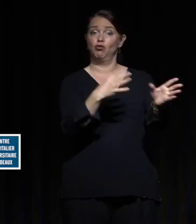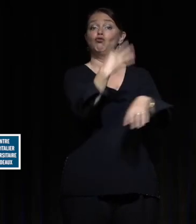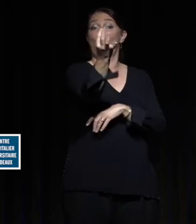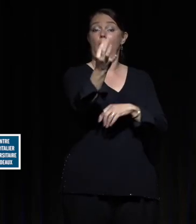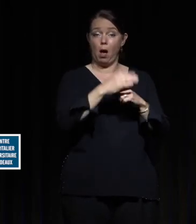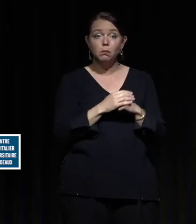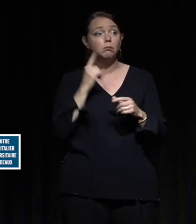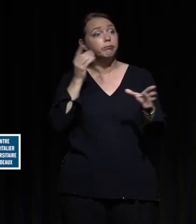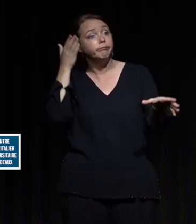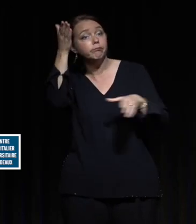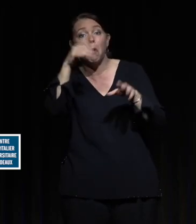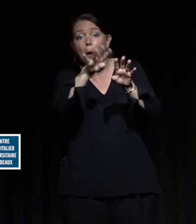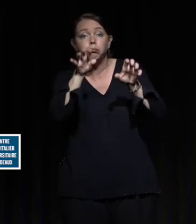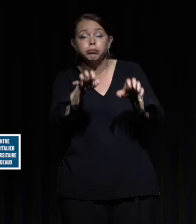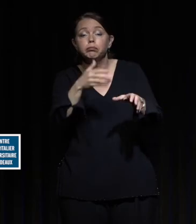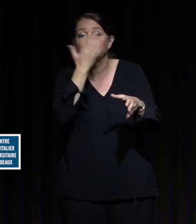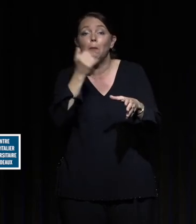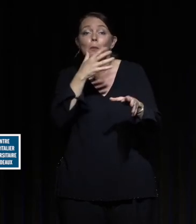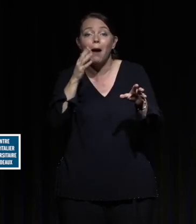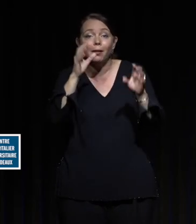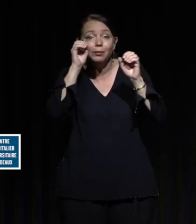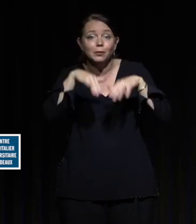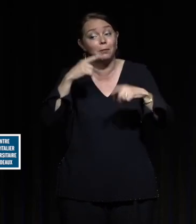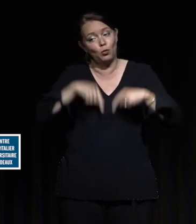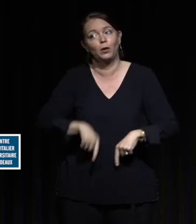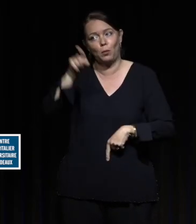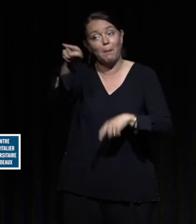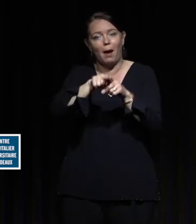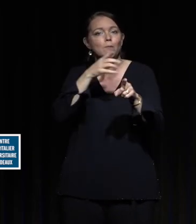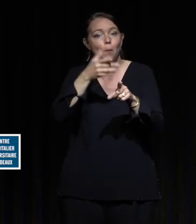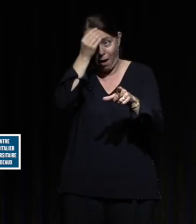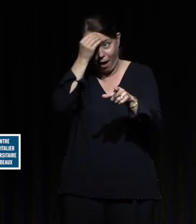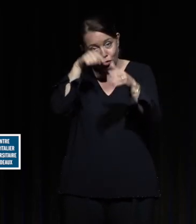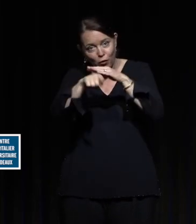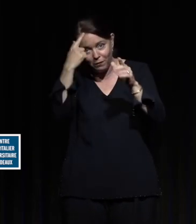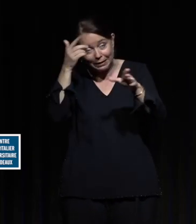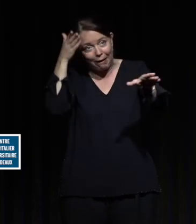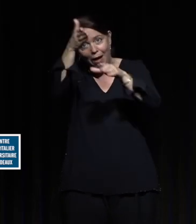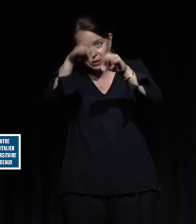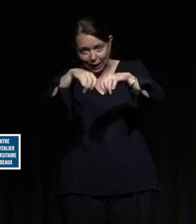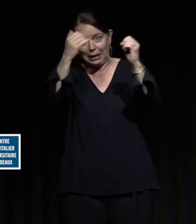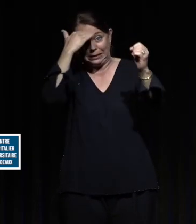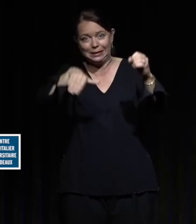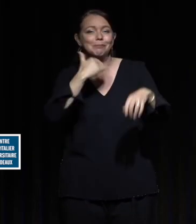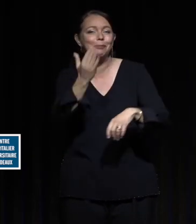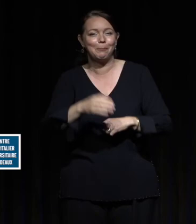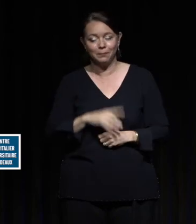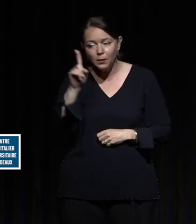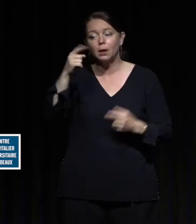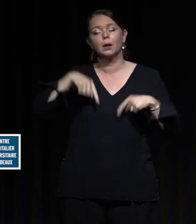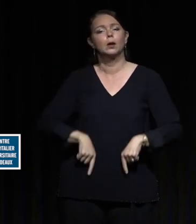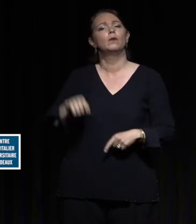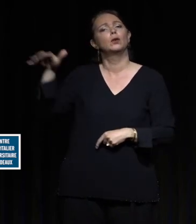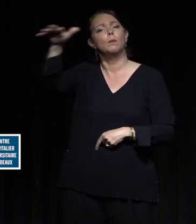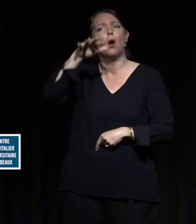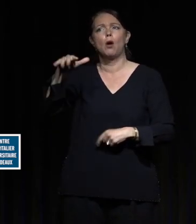complètement l'avenir, comme le gouvernement d'ailleurs. Mais le gouvernement, sous la pression